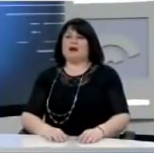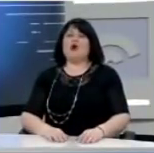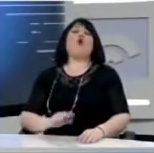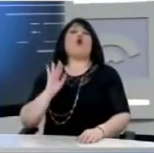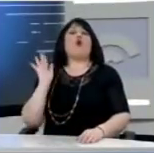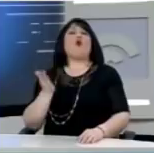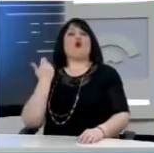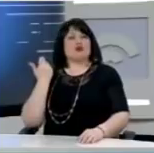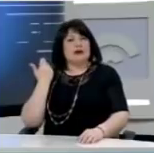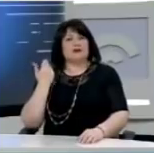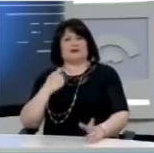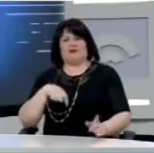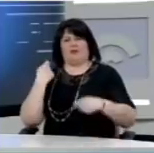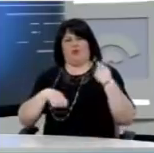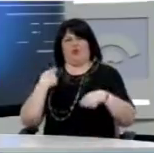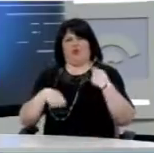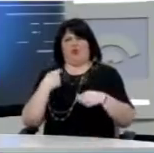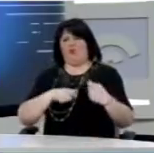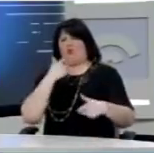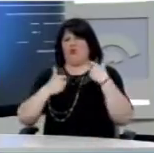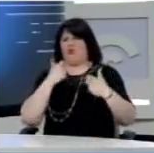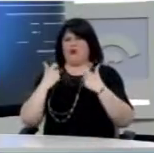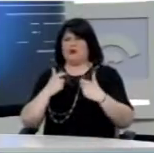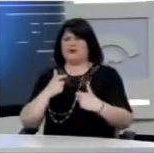Όταν αντιδρούσατε,